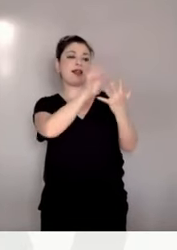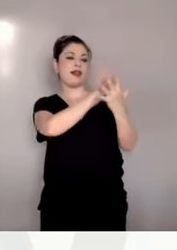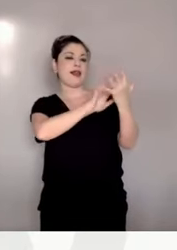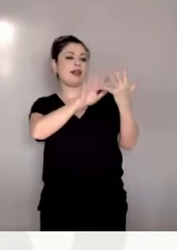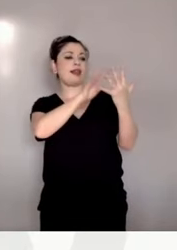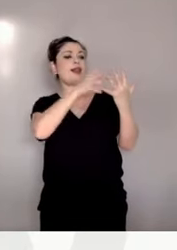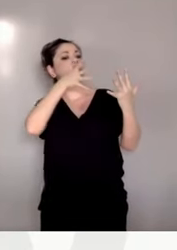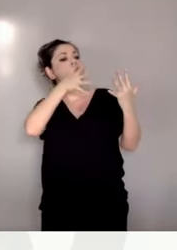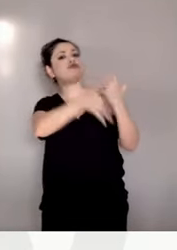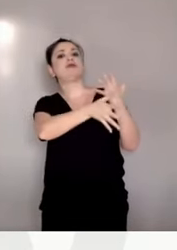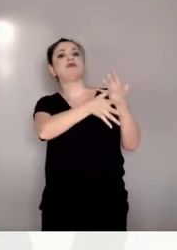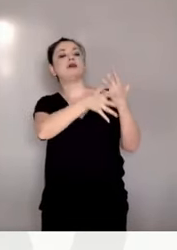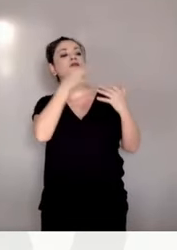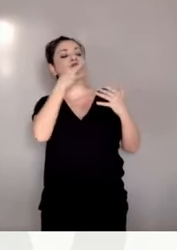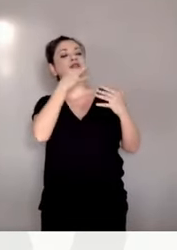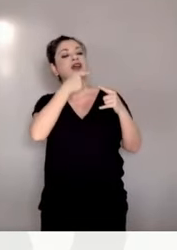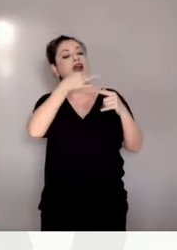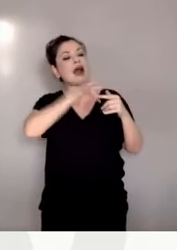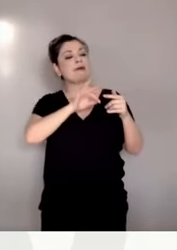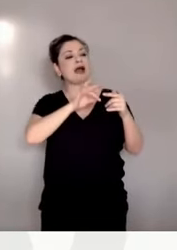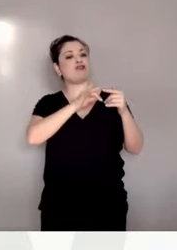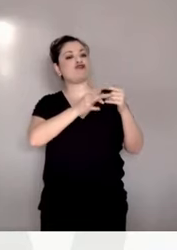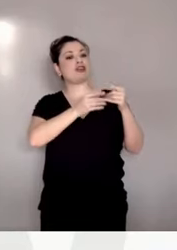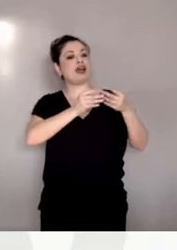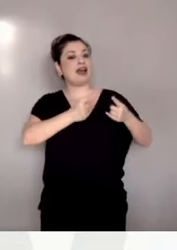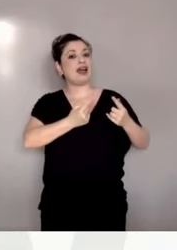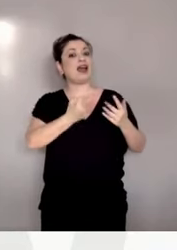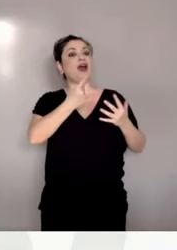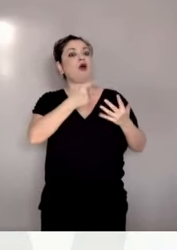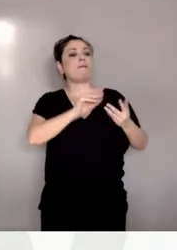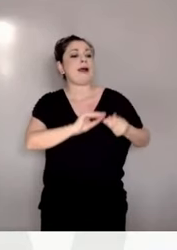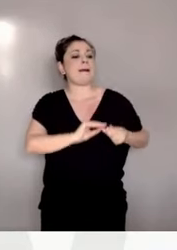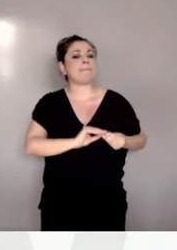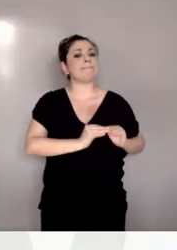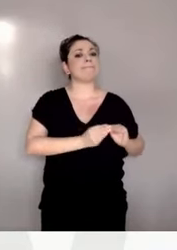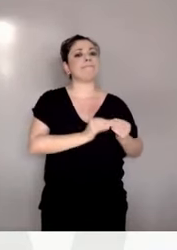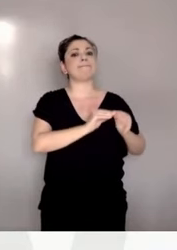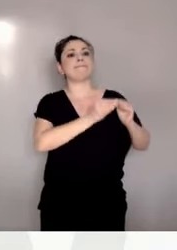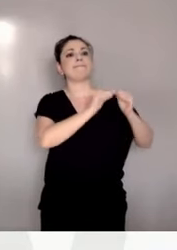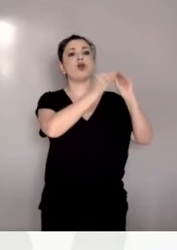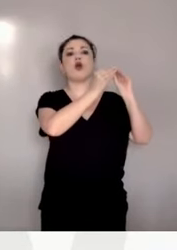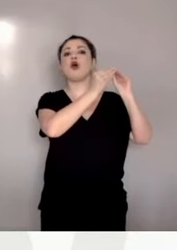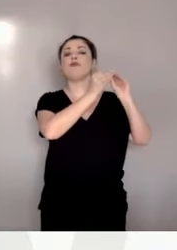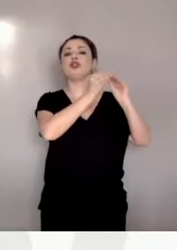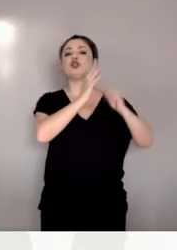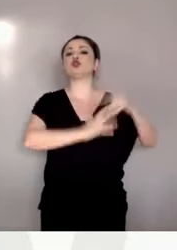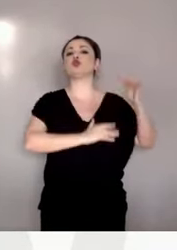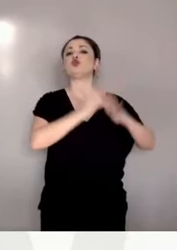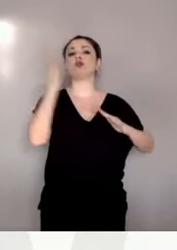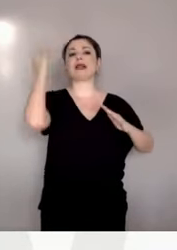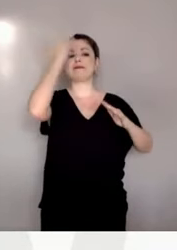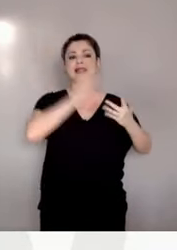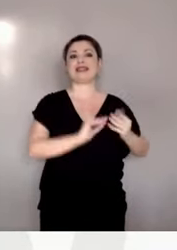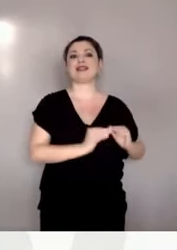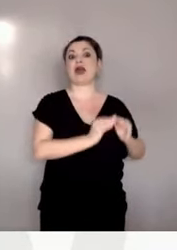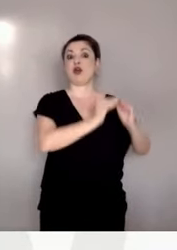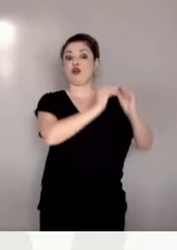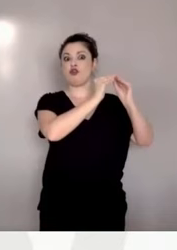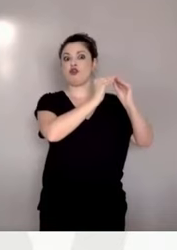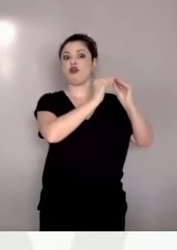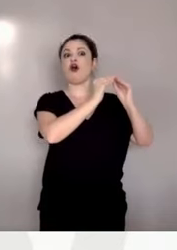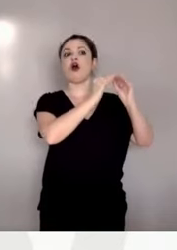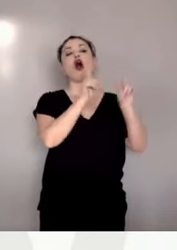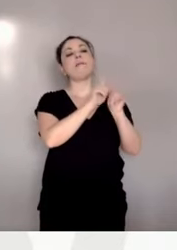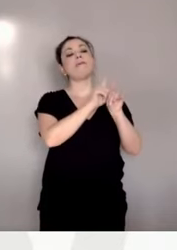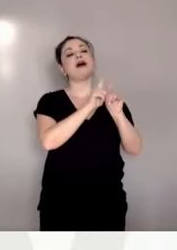ricostruire genealogicamente una struttura di pensiero, dimostrare il